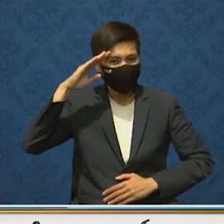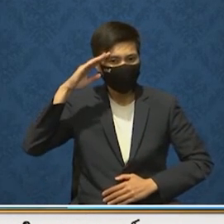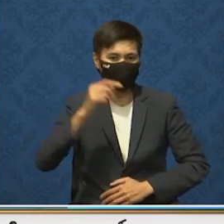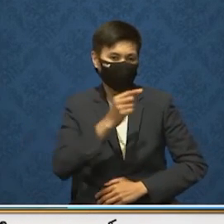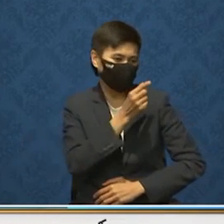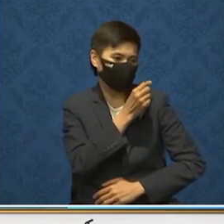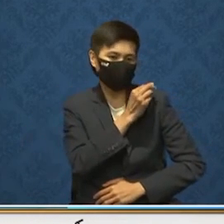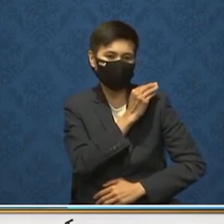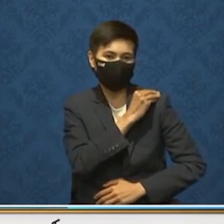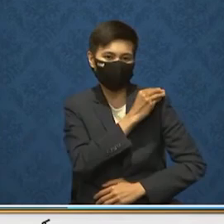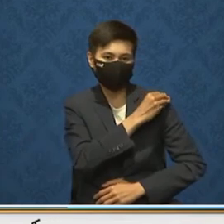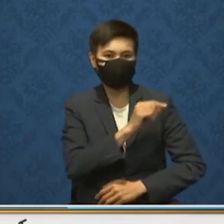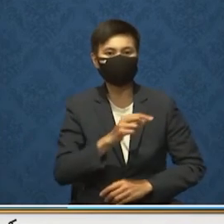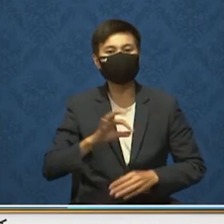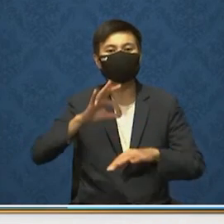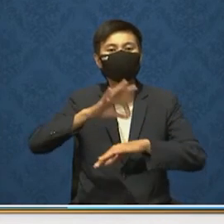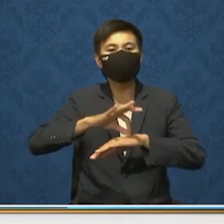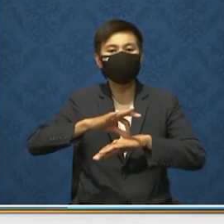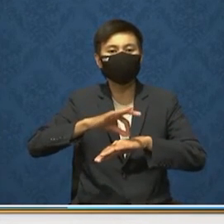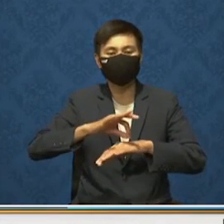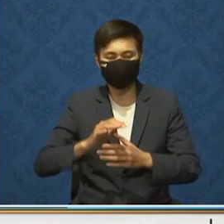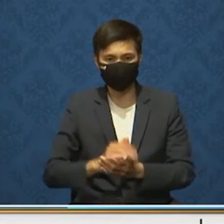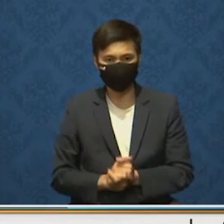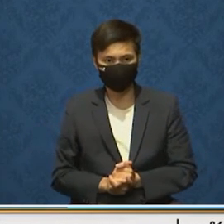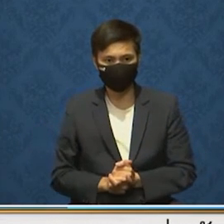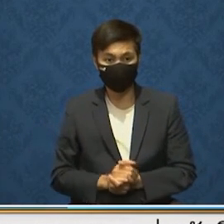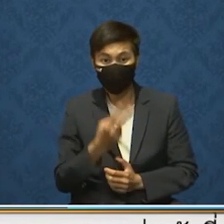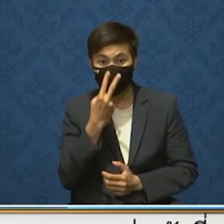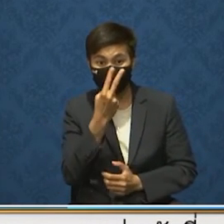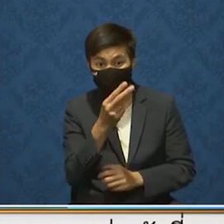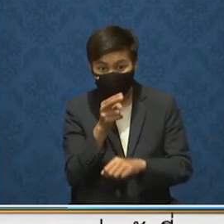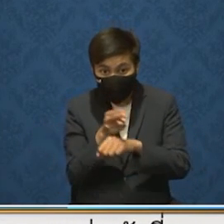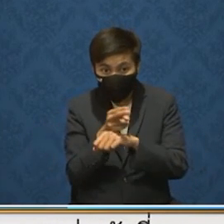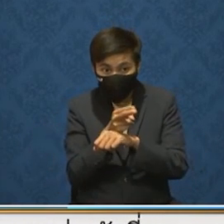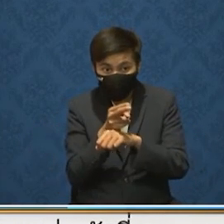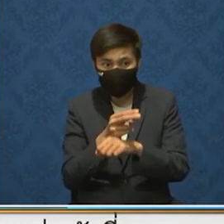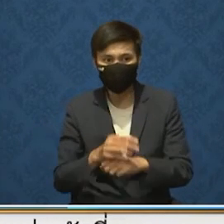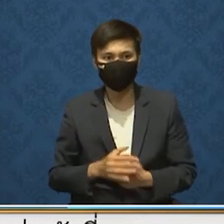groans บ้นรที่ไปดอลกัจากก ดคลิป นะครับ